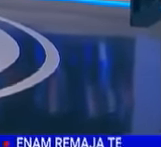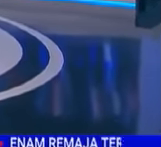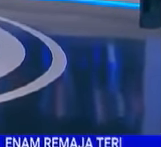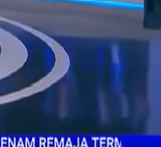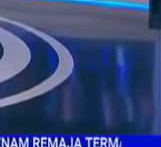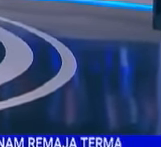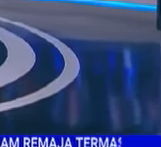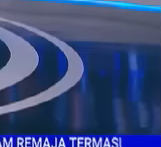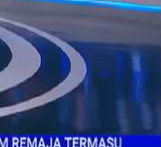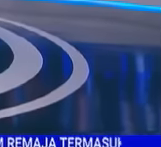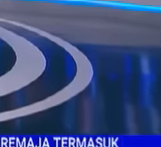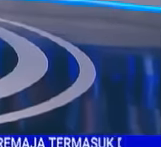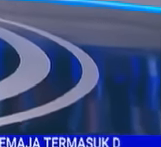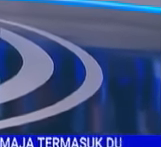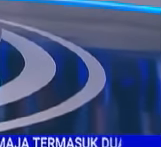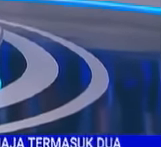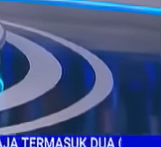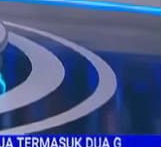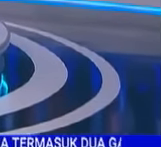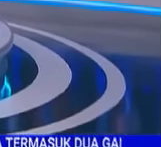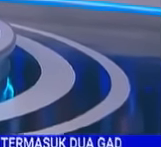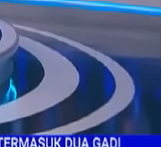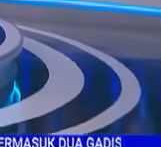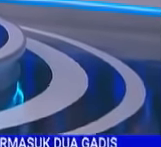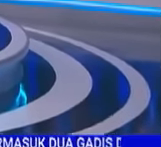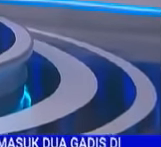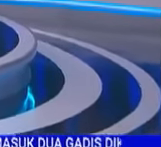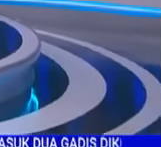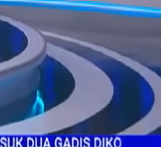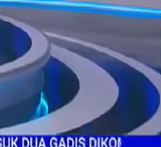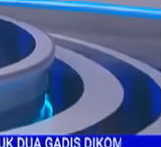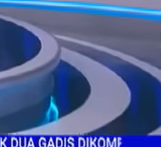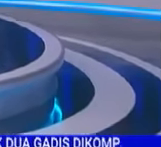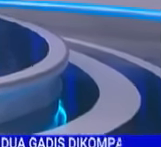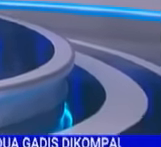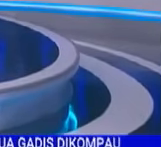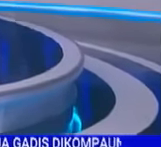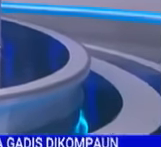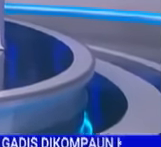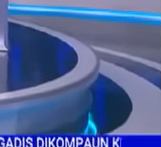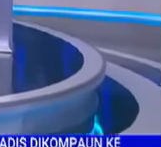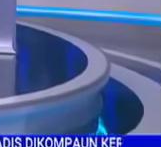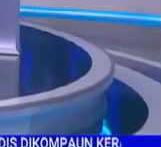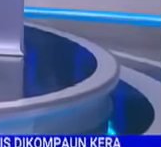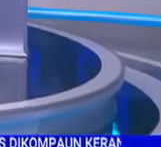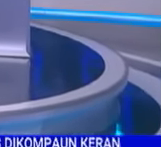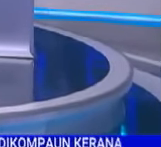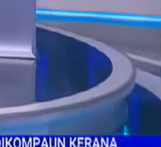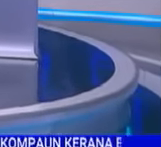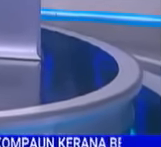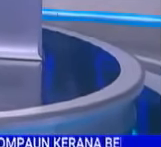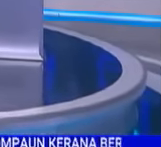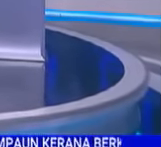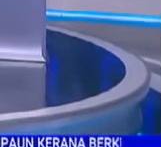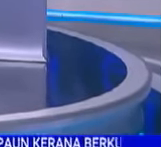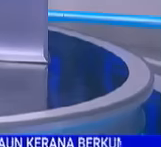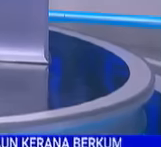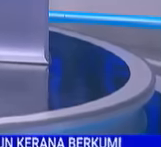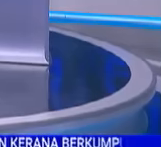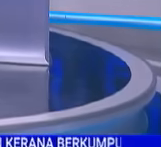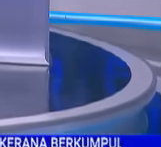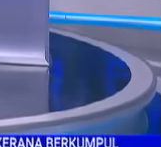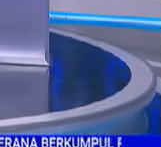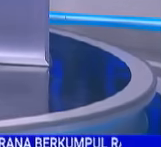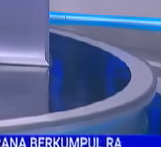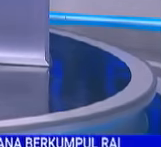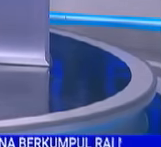Maklumat sahih, jenama dipercayai. Berita Perdana edisi Ahad, 11 Julai. Saya Andy Reza Rohadian. Dan saya